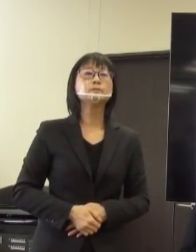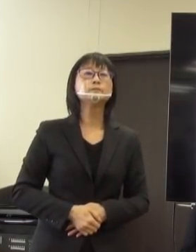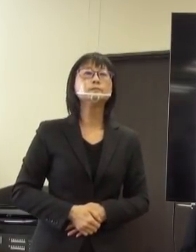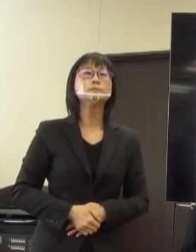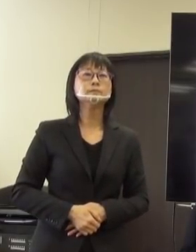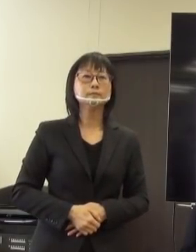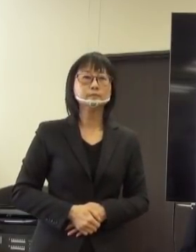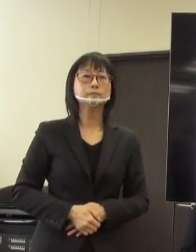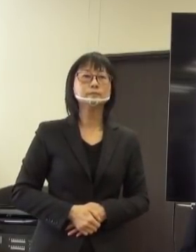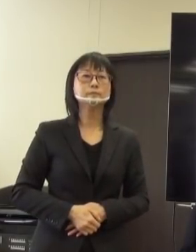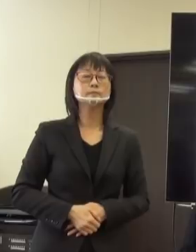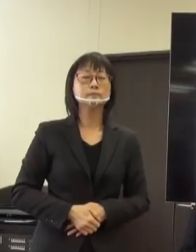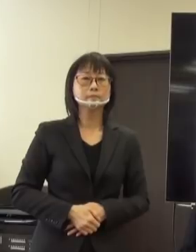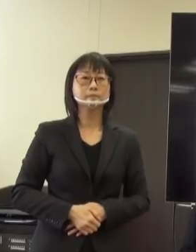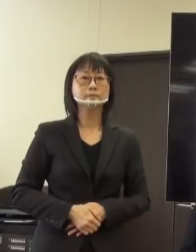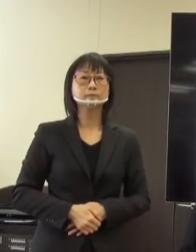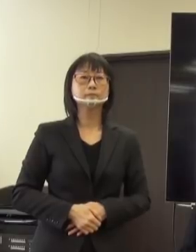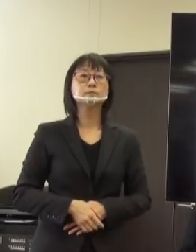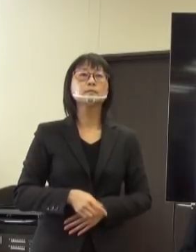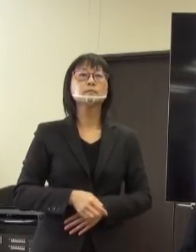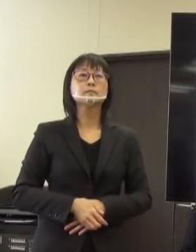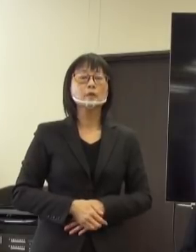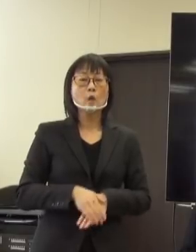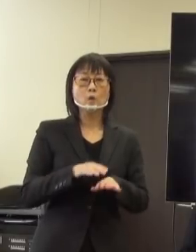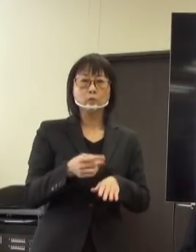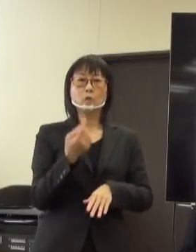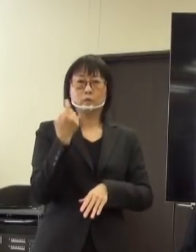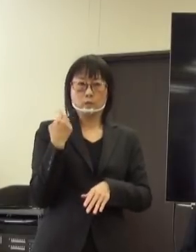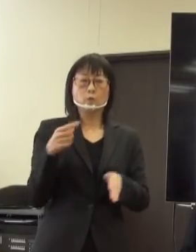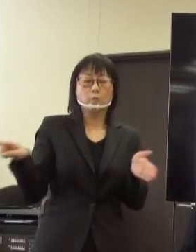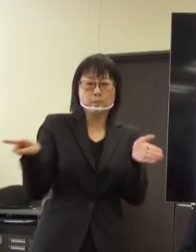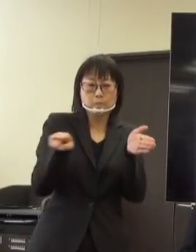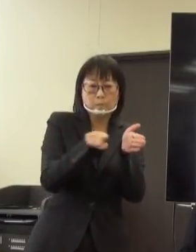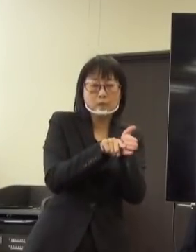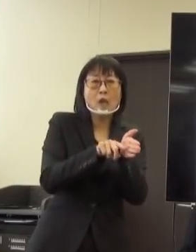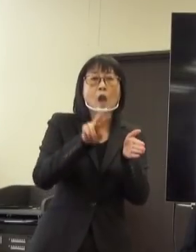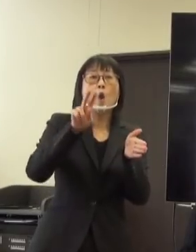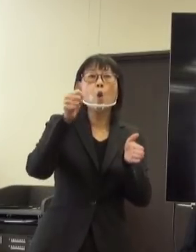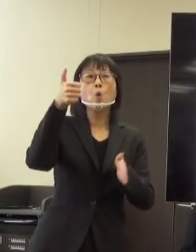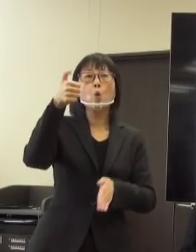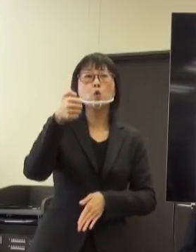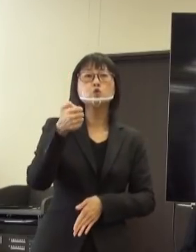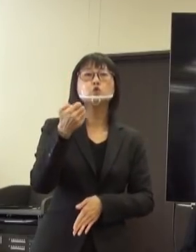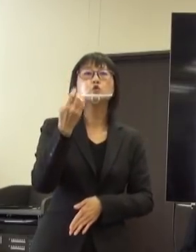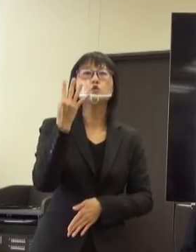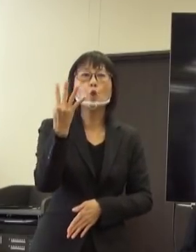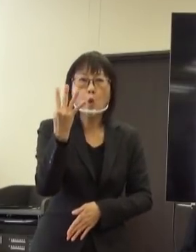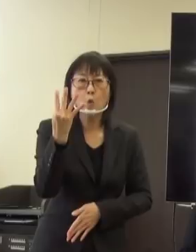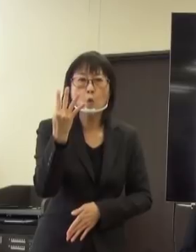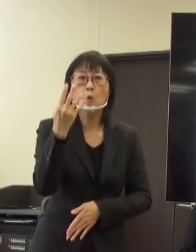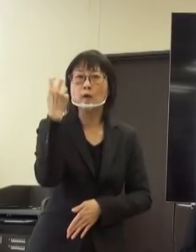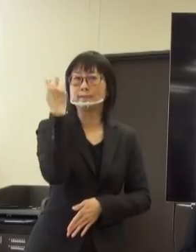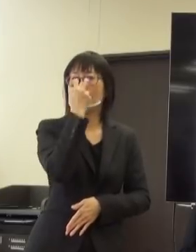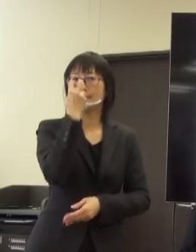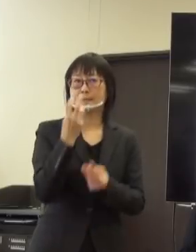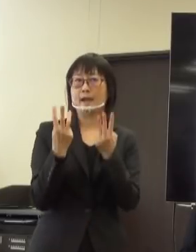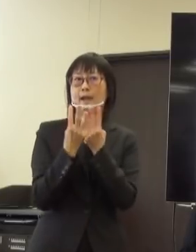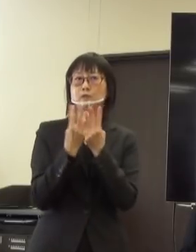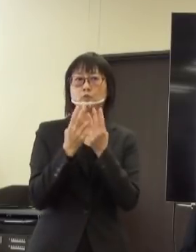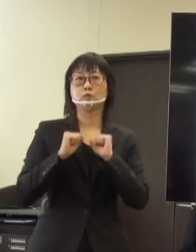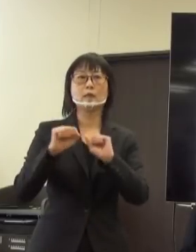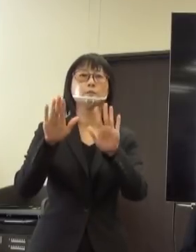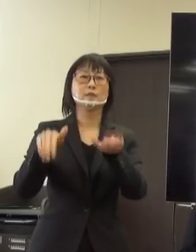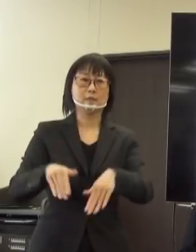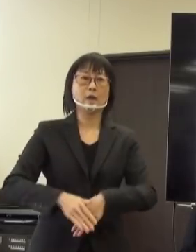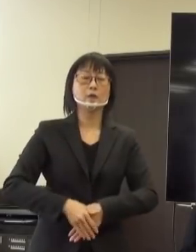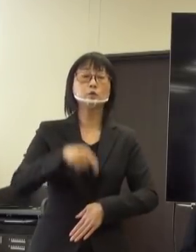2日間でですね、合計54件の検査を実施しておりまして、そのうち